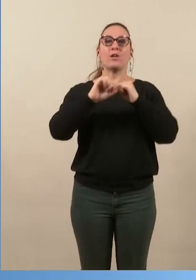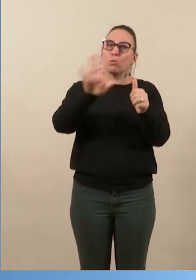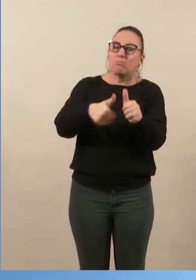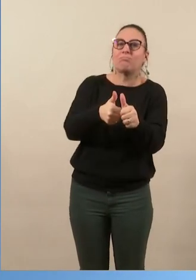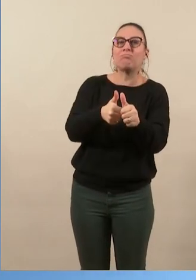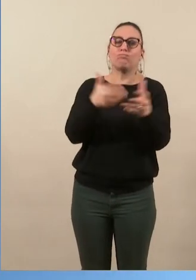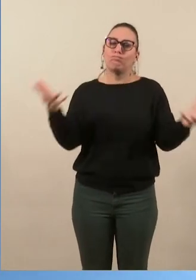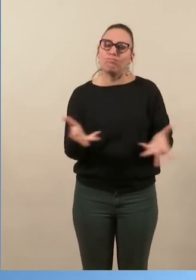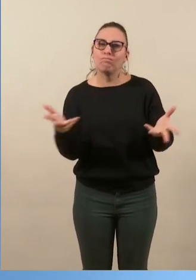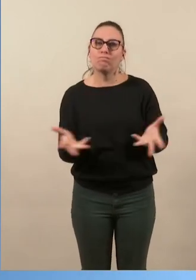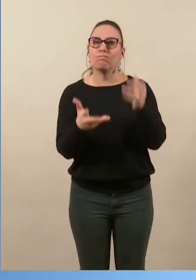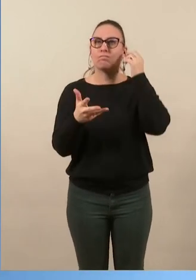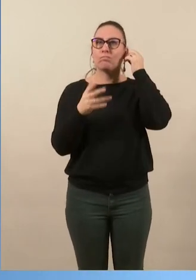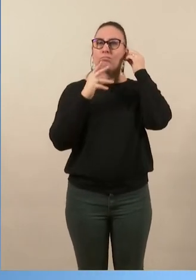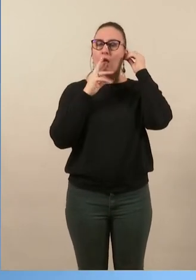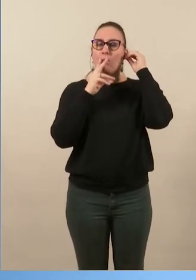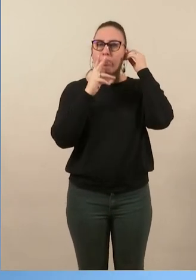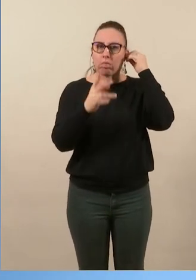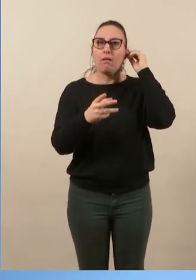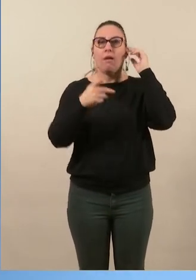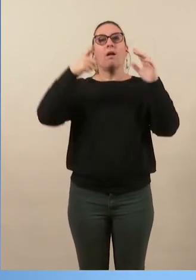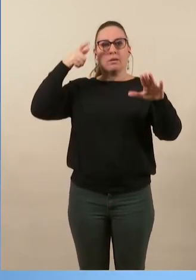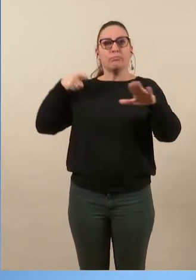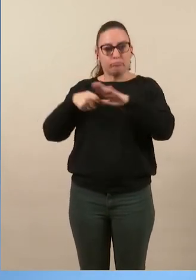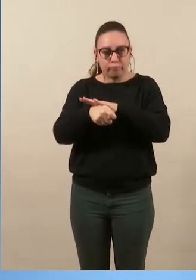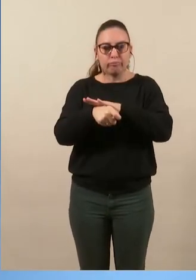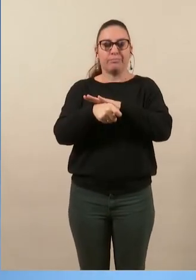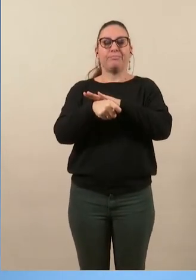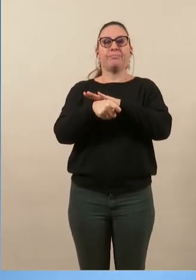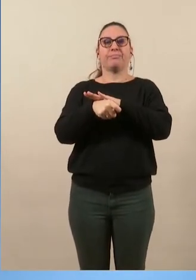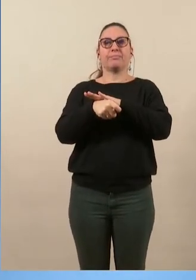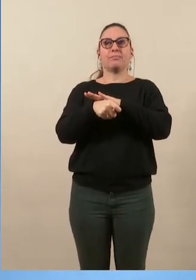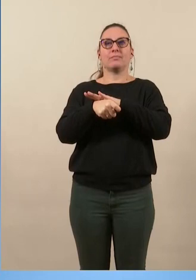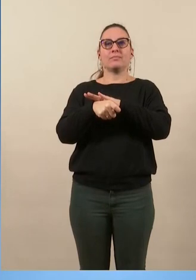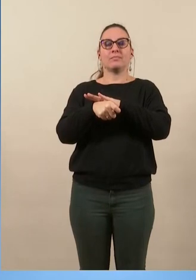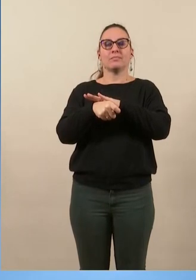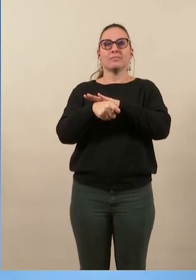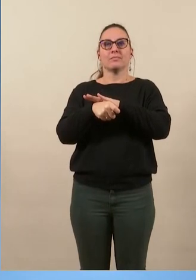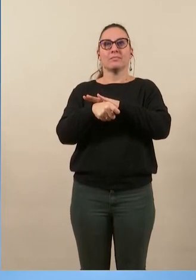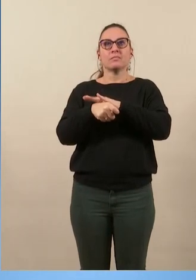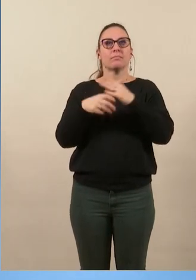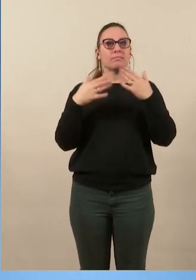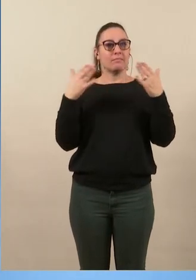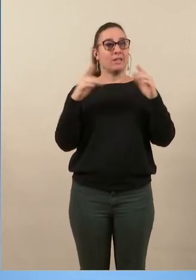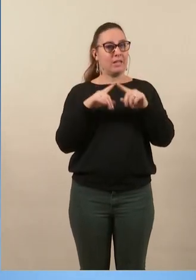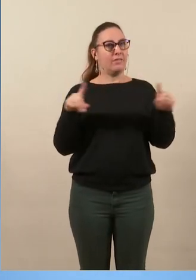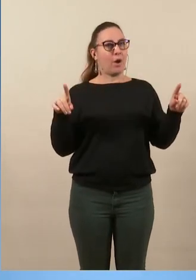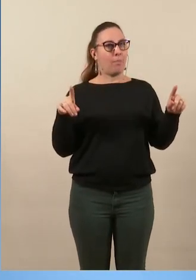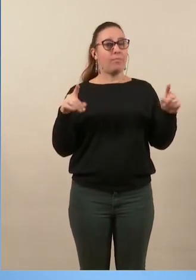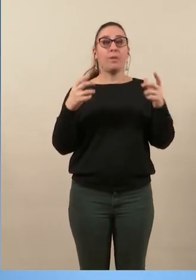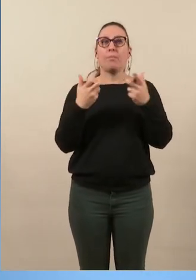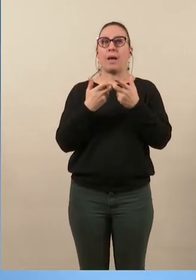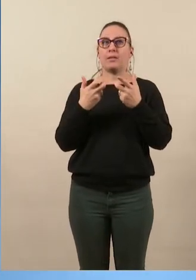vous que vous que vous subventionniez pardon c'est pas tout à fait la même chose